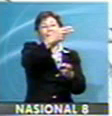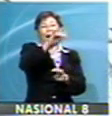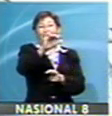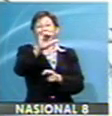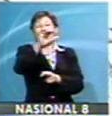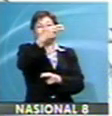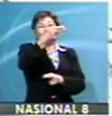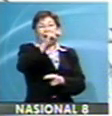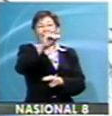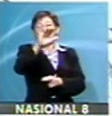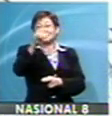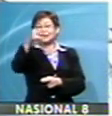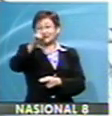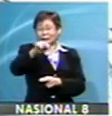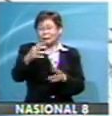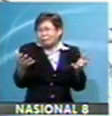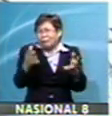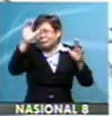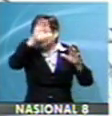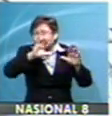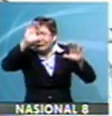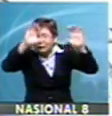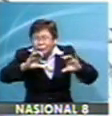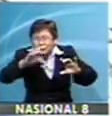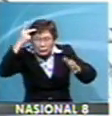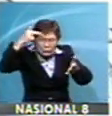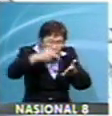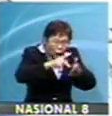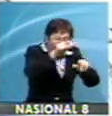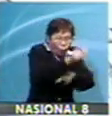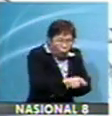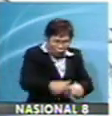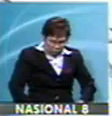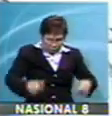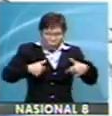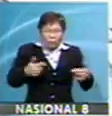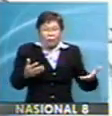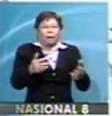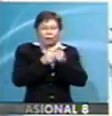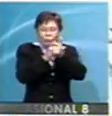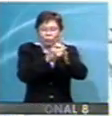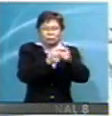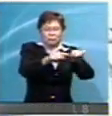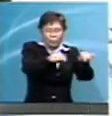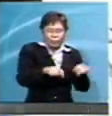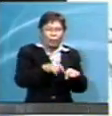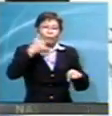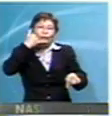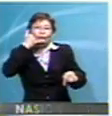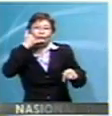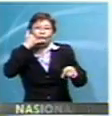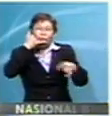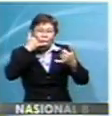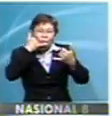dahulu Bagaimana cara mengesan mangsa yang masih hidup berdasarkan kepada lokasi telefon